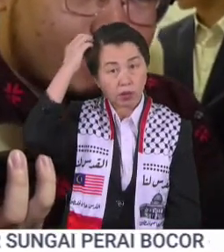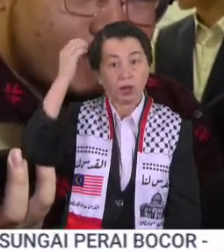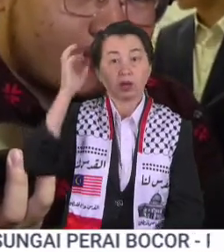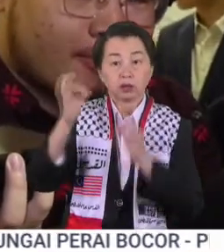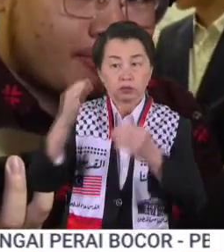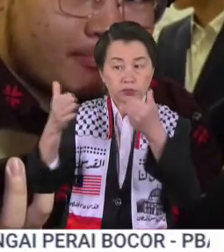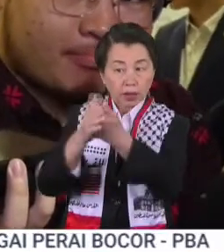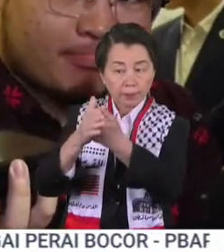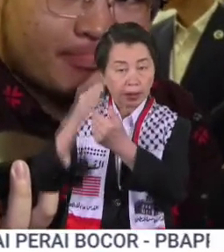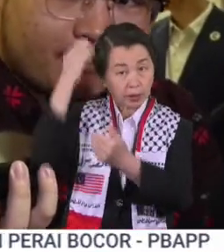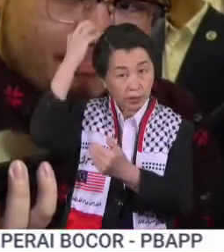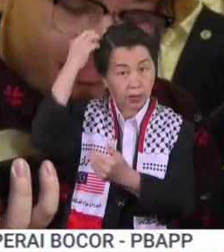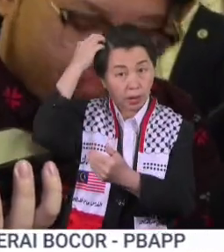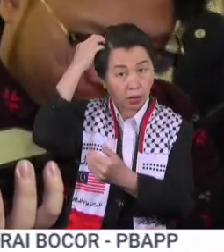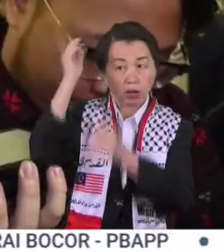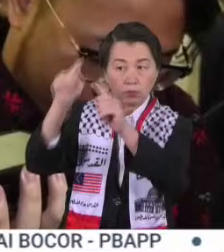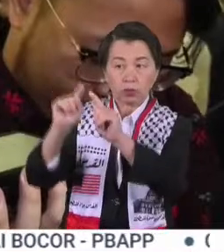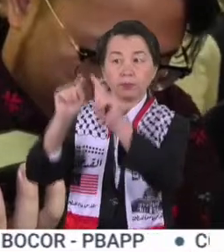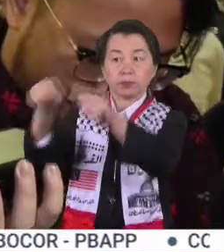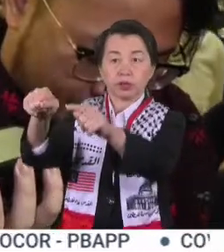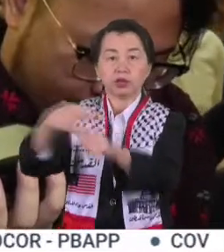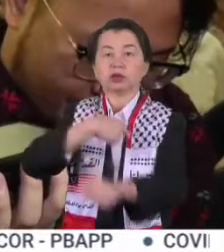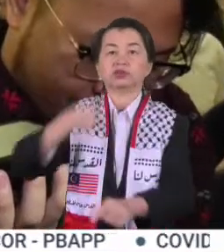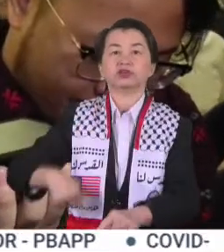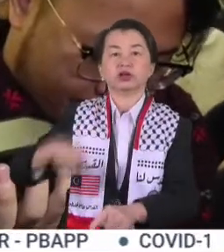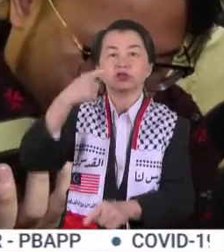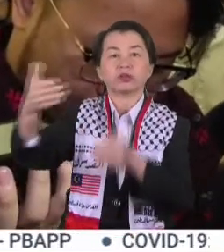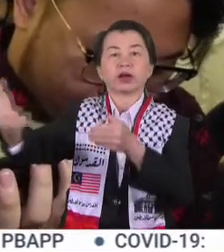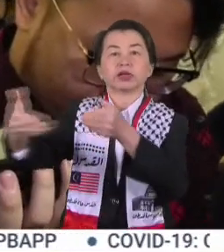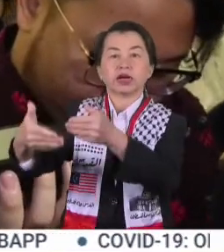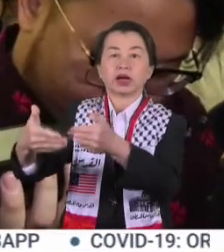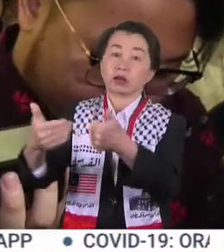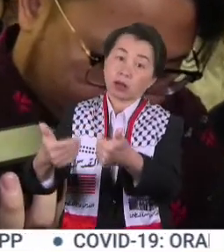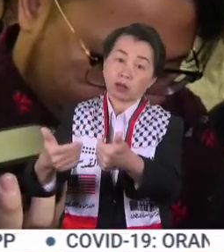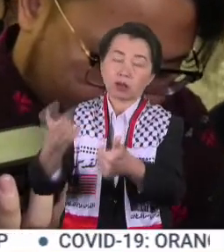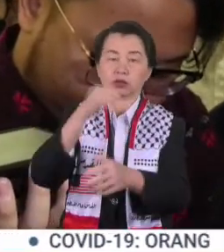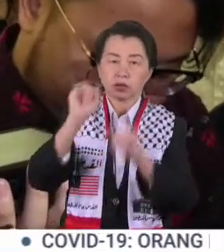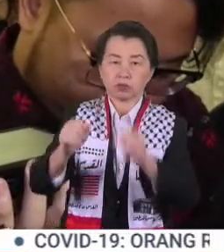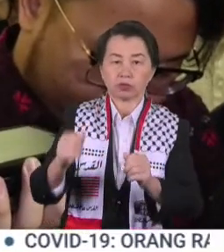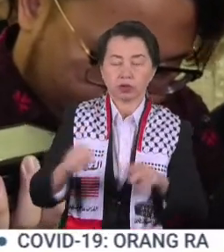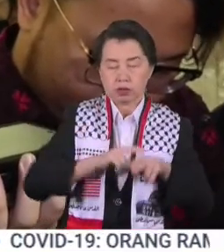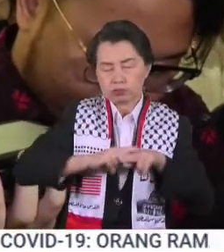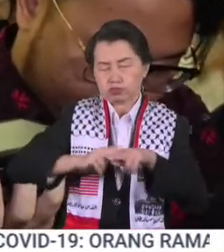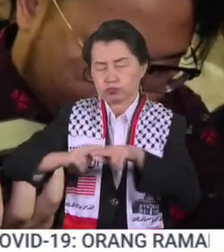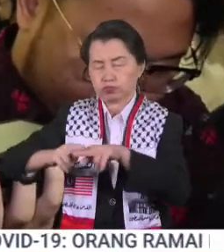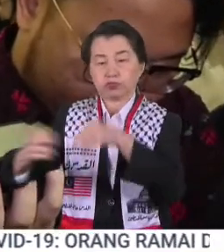bersempadan. Jadi daripada Malaysia, daripada Port Klang, kita boleh sampai ke